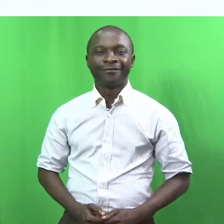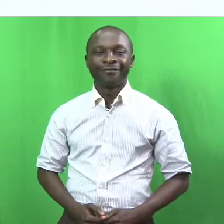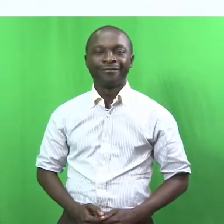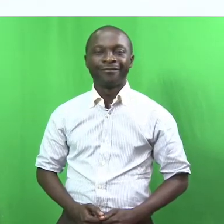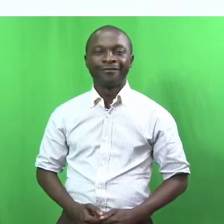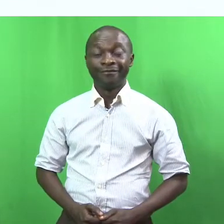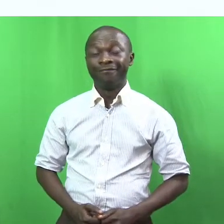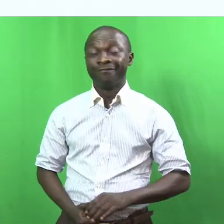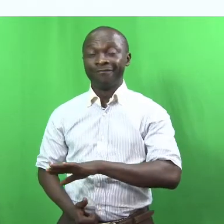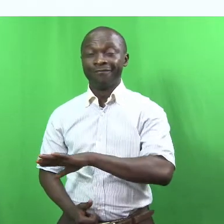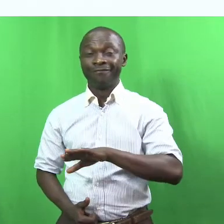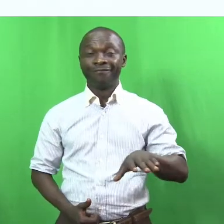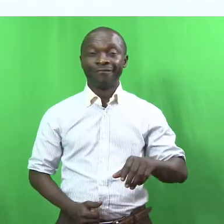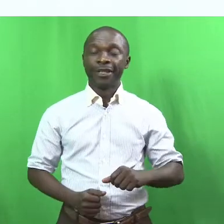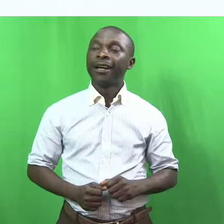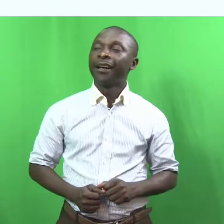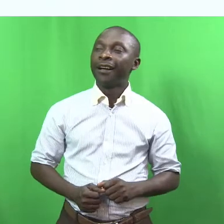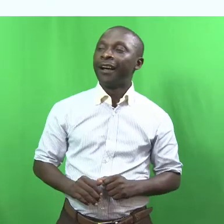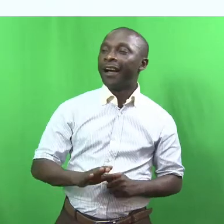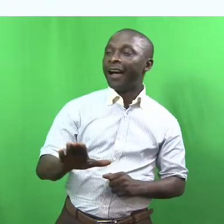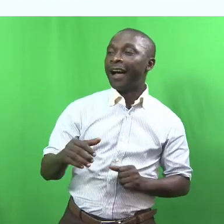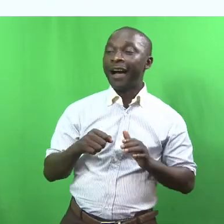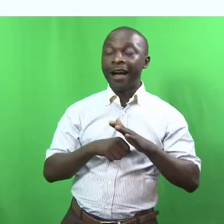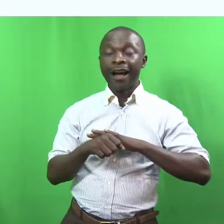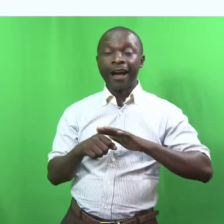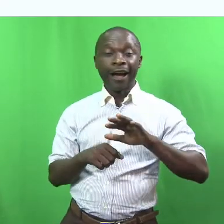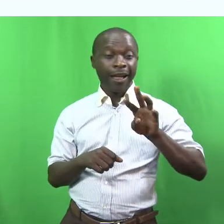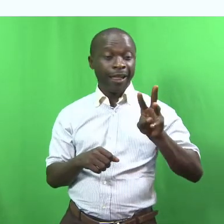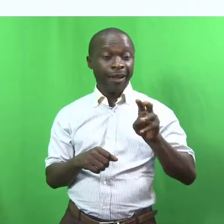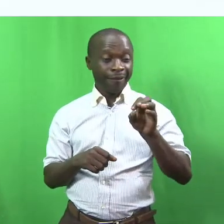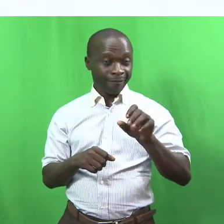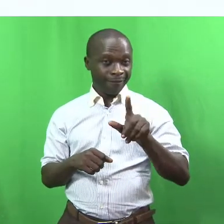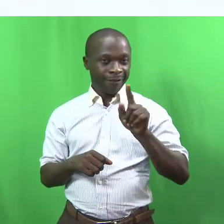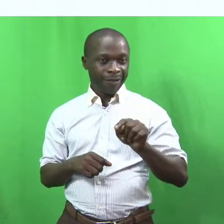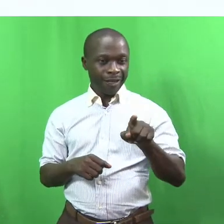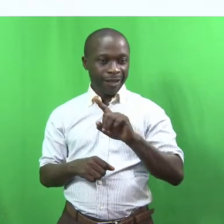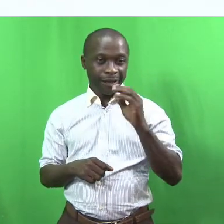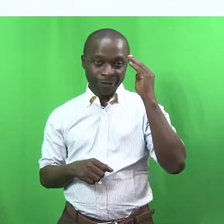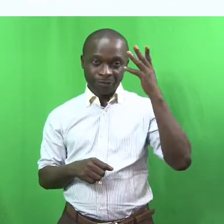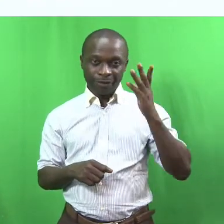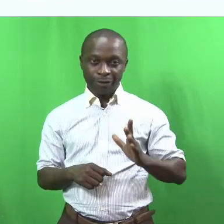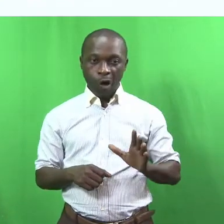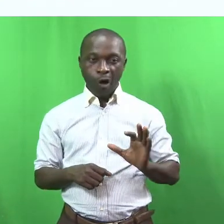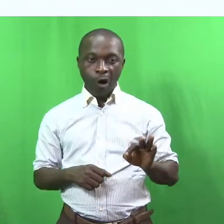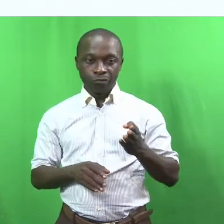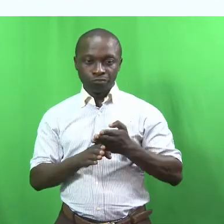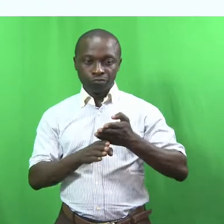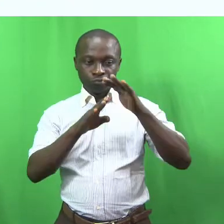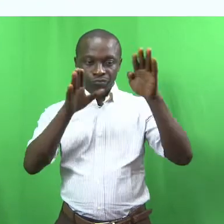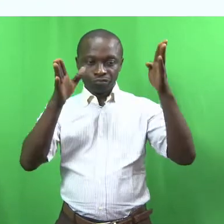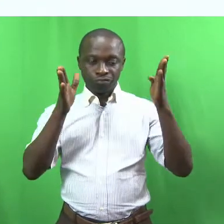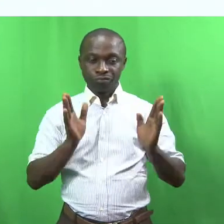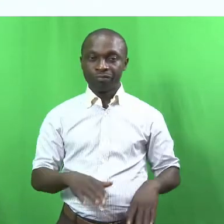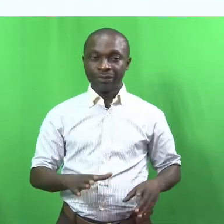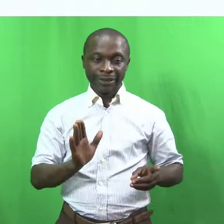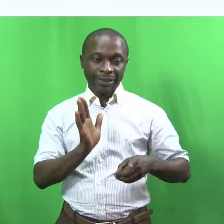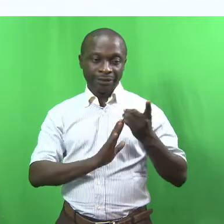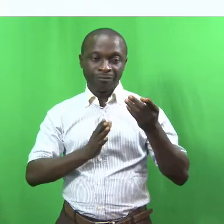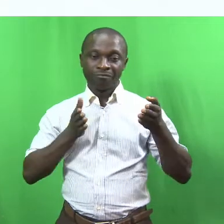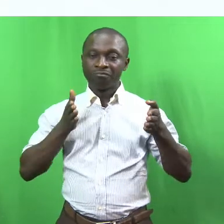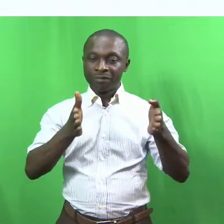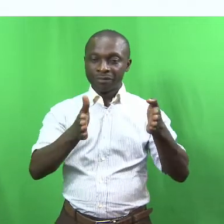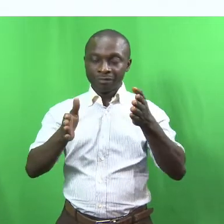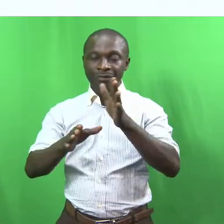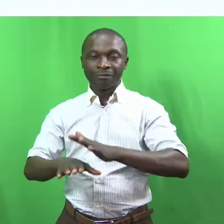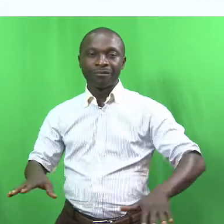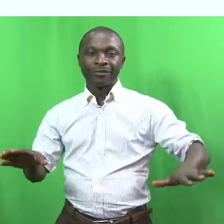En visite du travail dans la région de l'ouest du Cameroun, Célestine Kitia-Courtez, ministre de l'Habitat et du Développement Urbain, s'est entretenue,